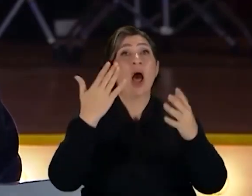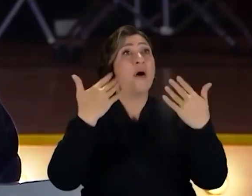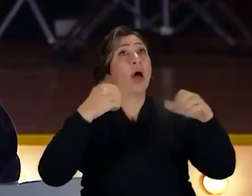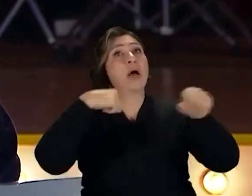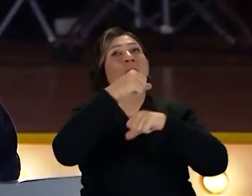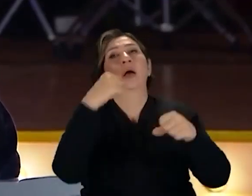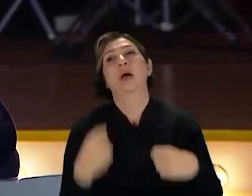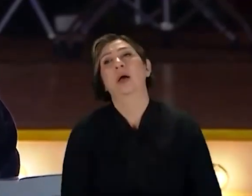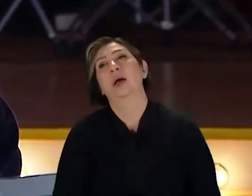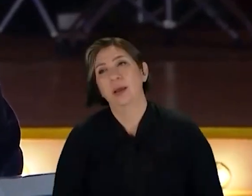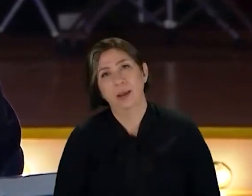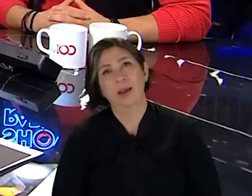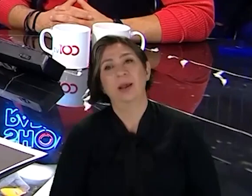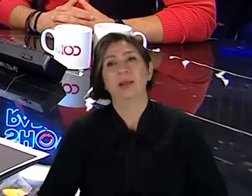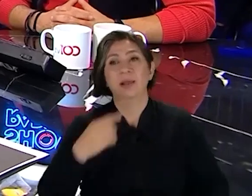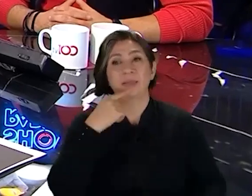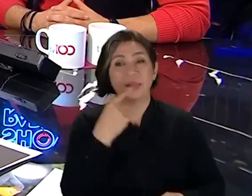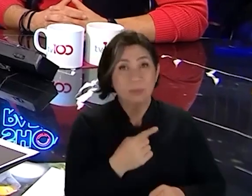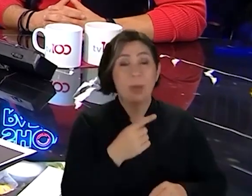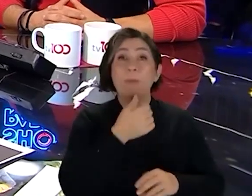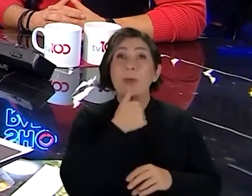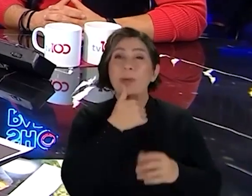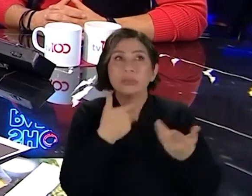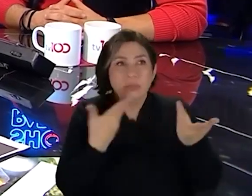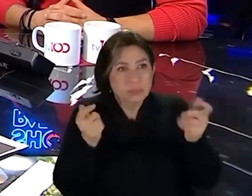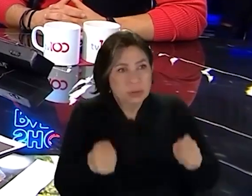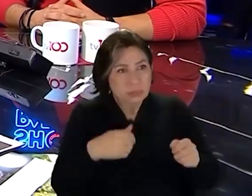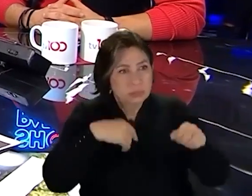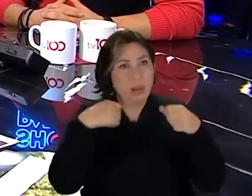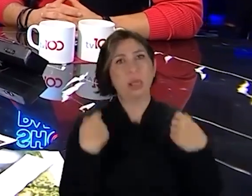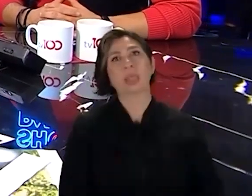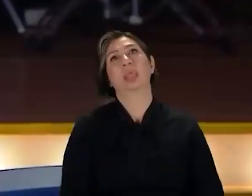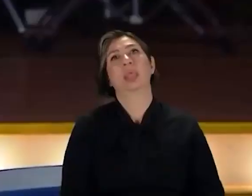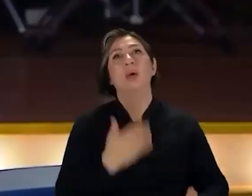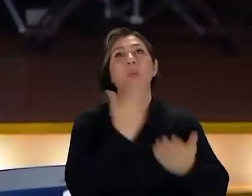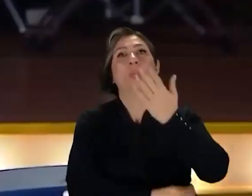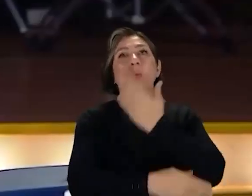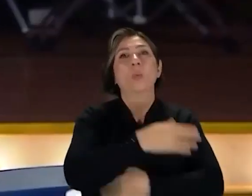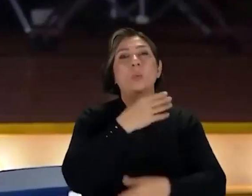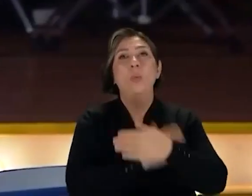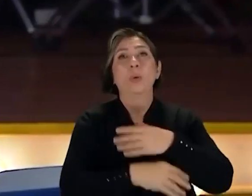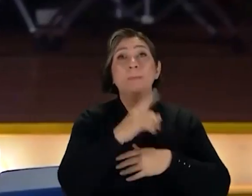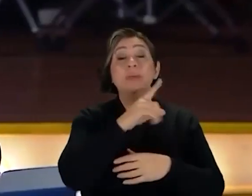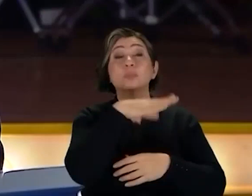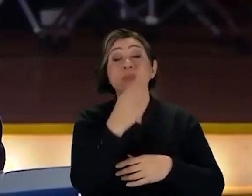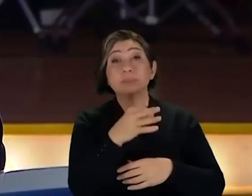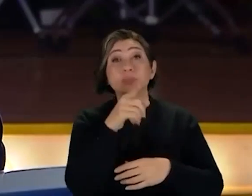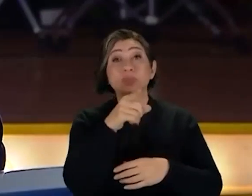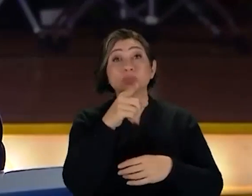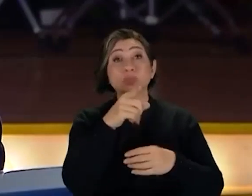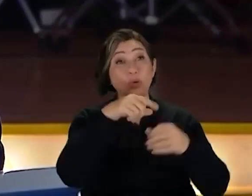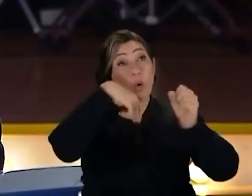ay yorgun düştüm şekerim dedim ki ya Baba dedim ne yapacağız ya ben geberdim yani yorgunluktan falan bir de dedi bunları